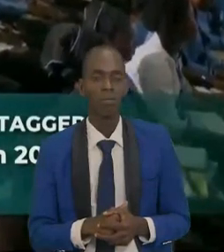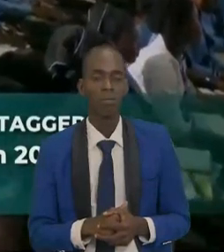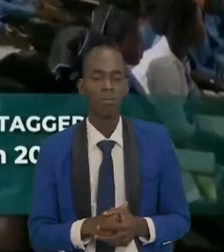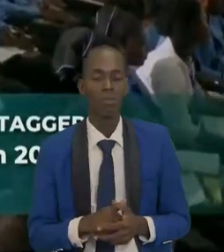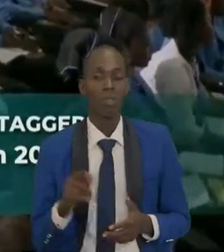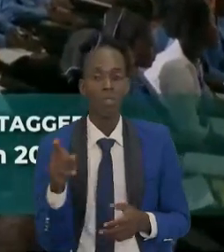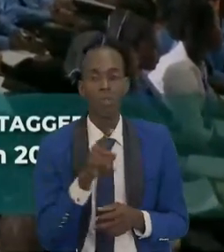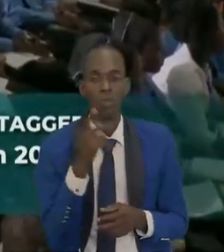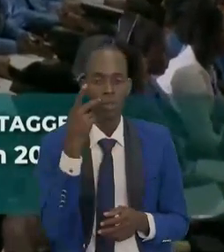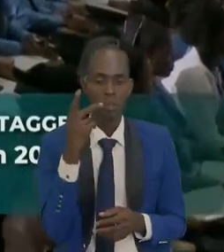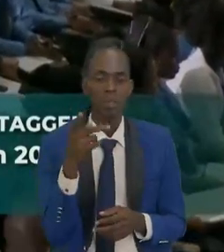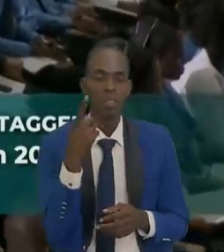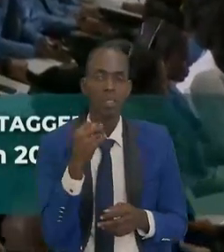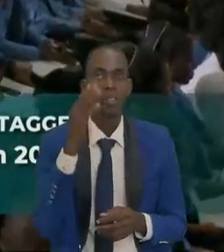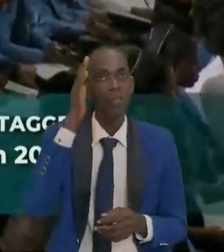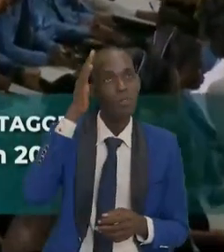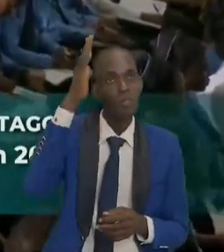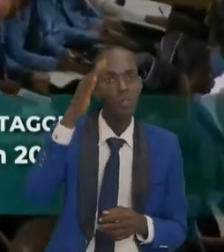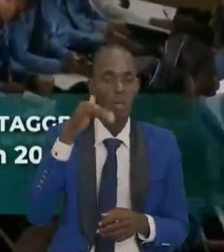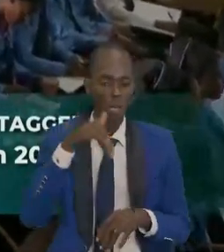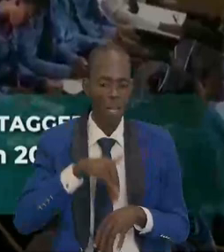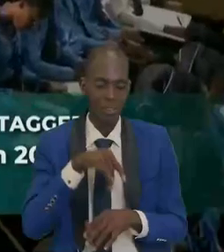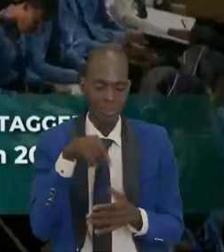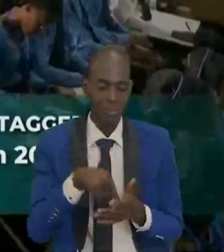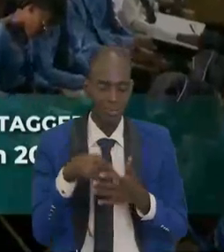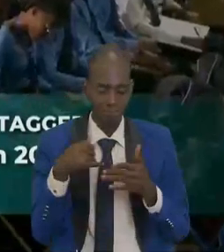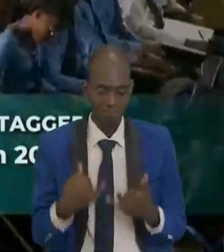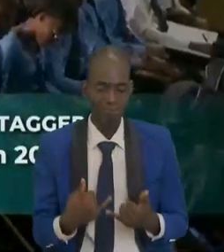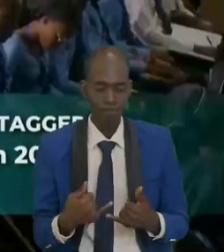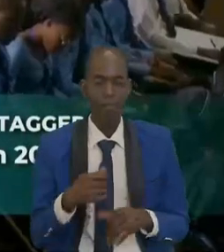Tu vois l'avenir au présent.